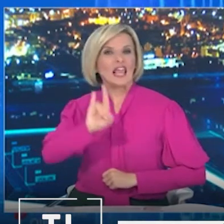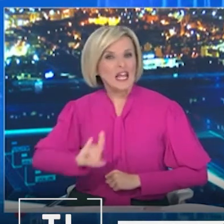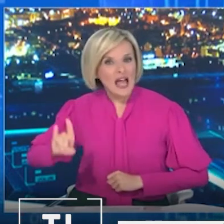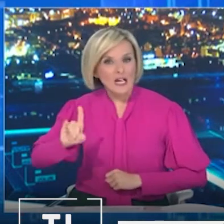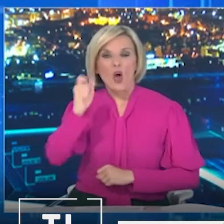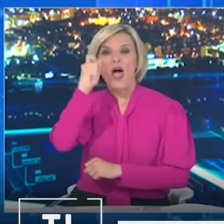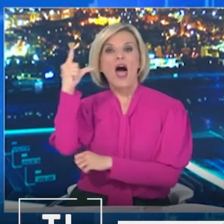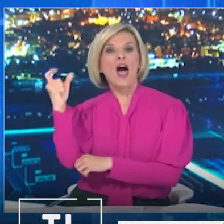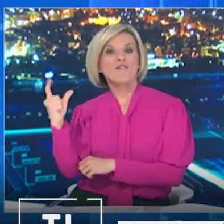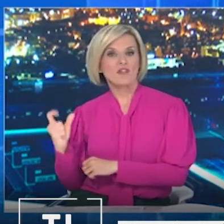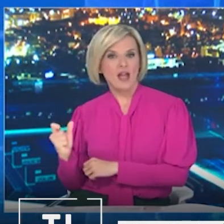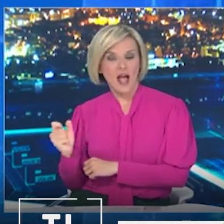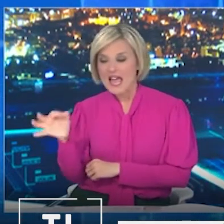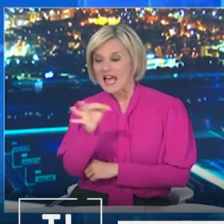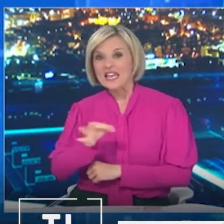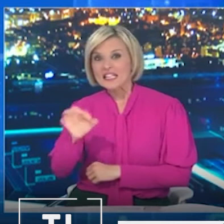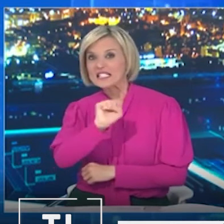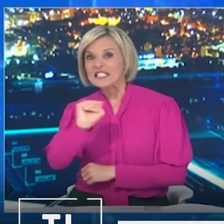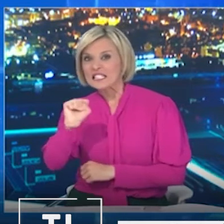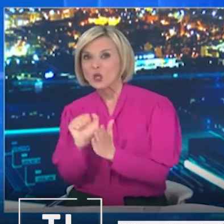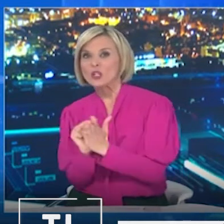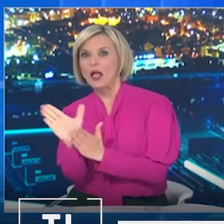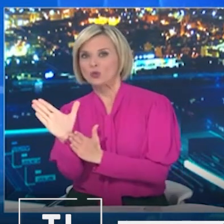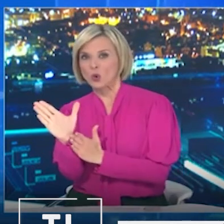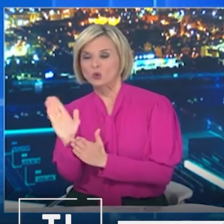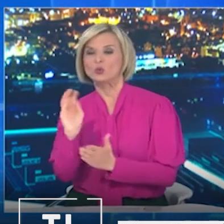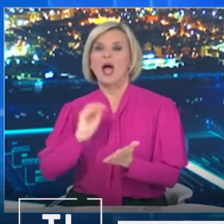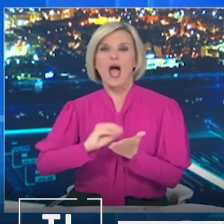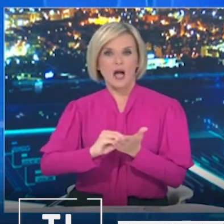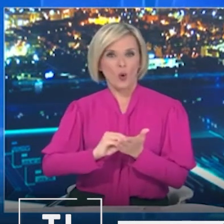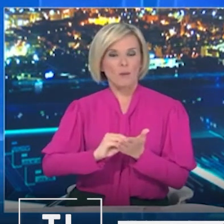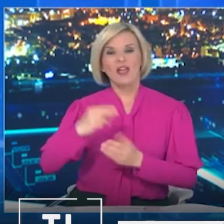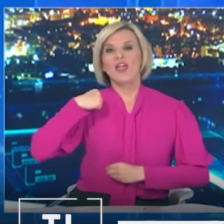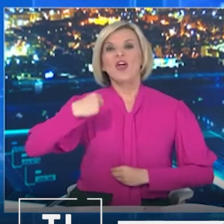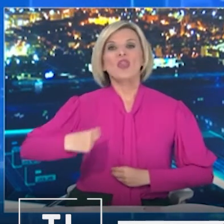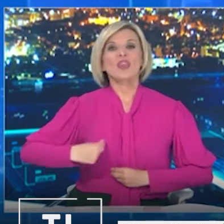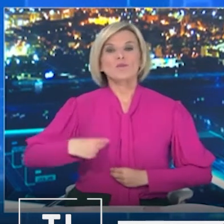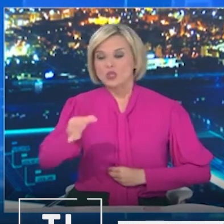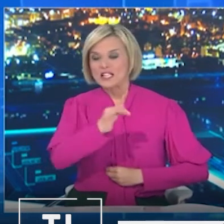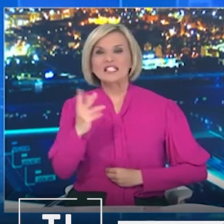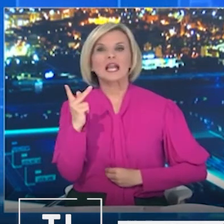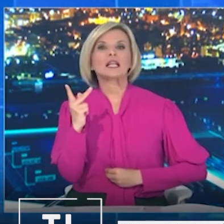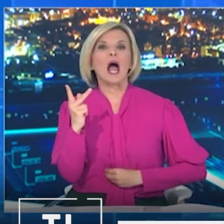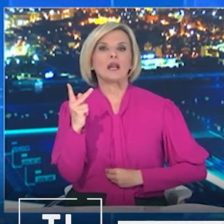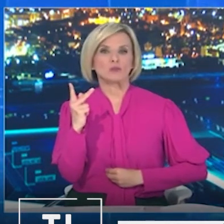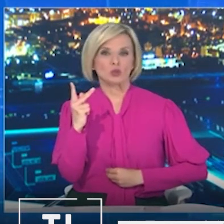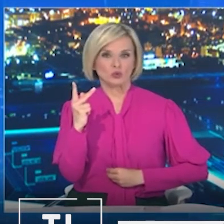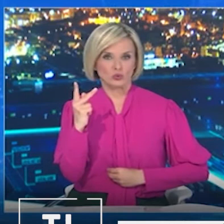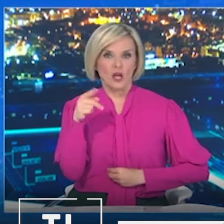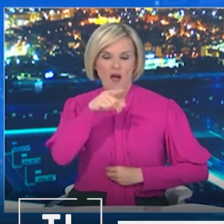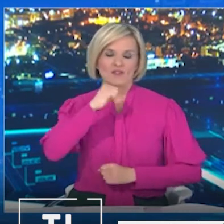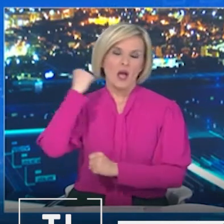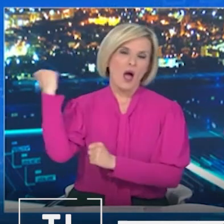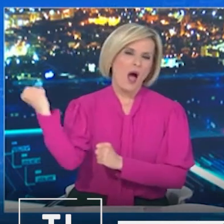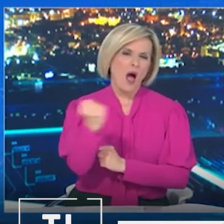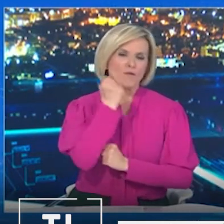Σκύρο. Επίσης, στο συγκεκριμένο επίπεδο κατατάσσεται και ο Δήμος Καλυμνίων. Όλες οι υπόλοιπες περιοχές σε όλη τη